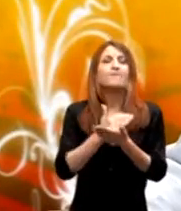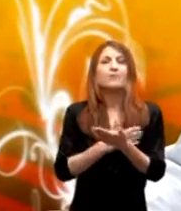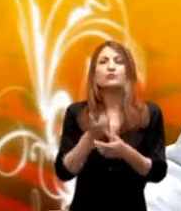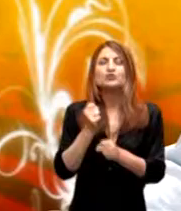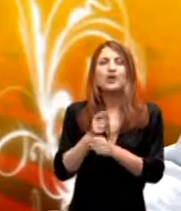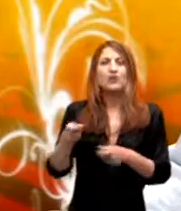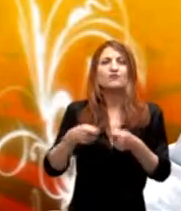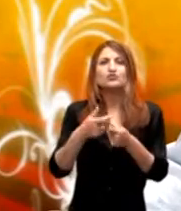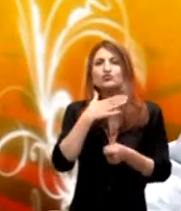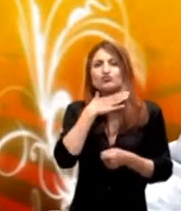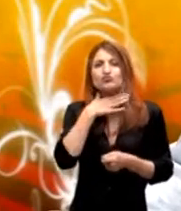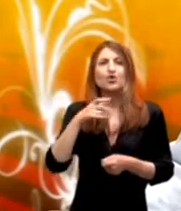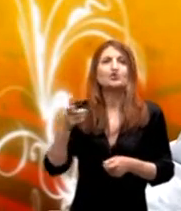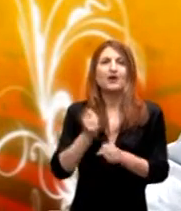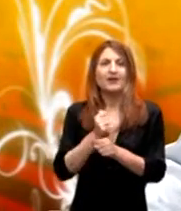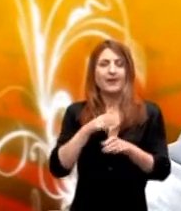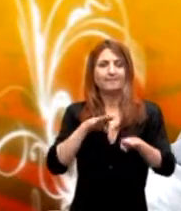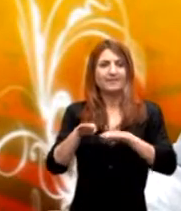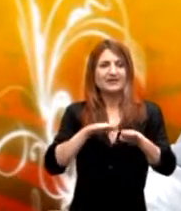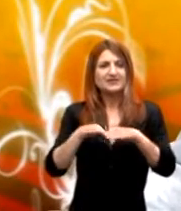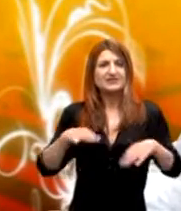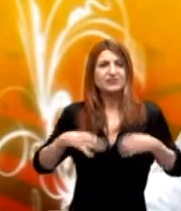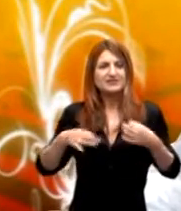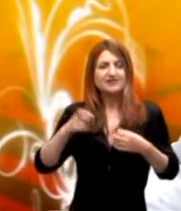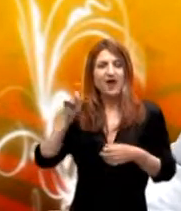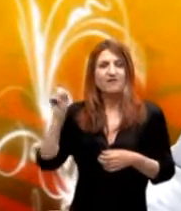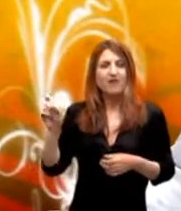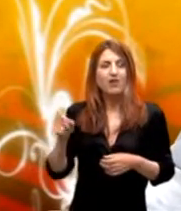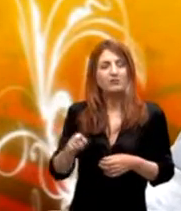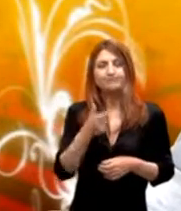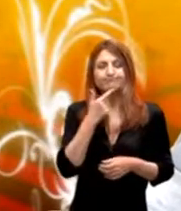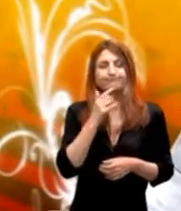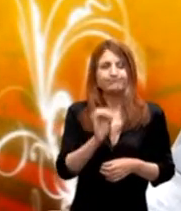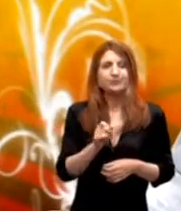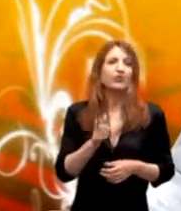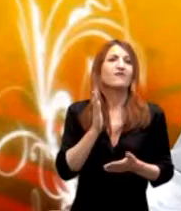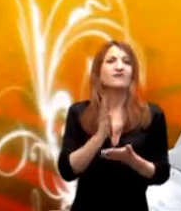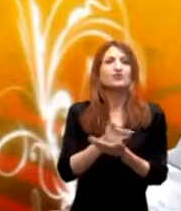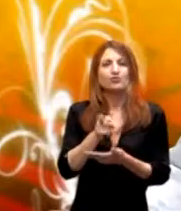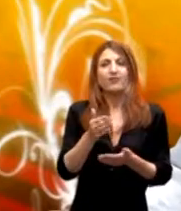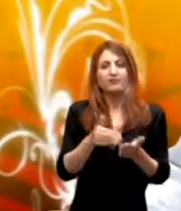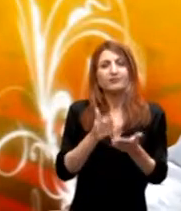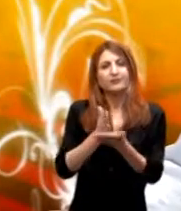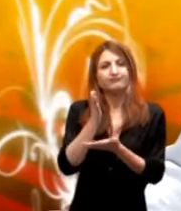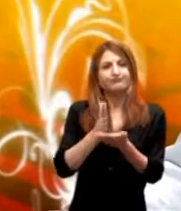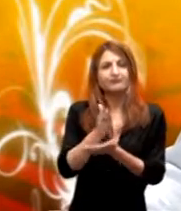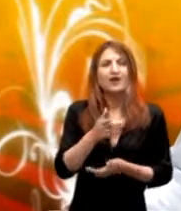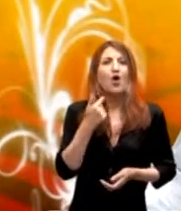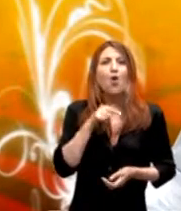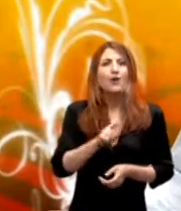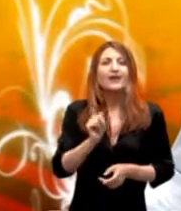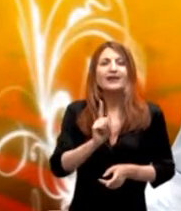sa školama, koje je počelo Ministarstvo zdravstva, odnosno zdravlja, jel, koji se godinama provodi. Da on